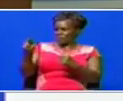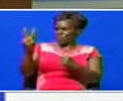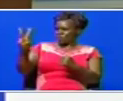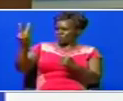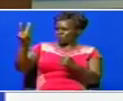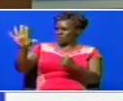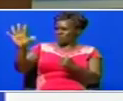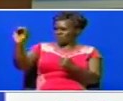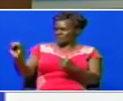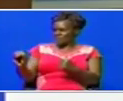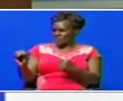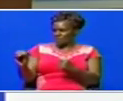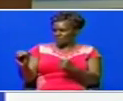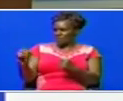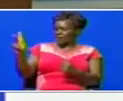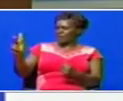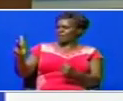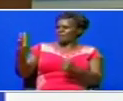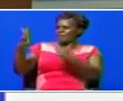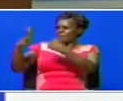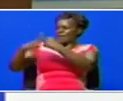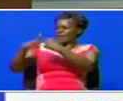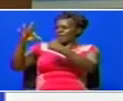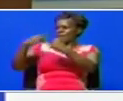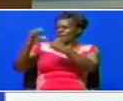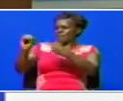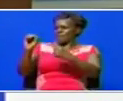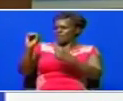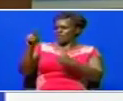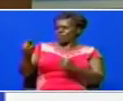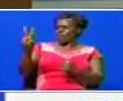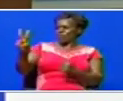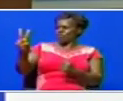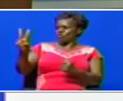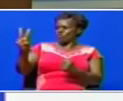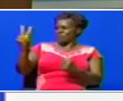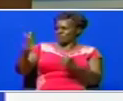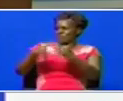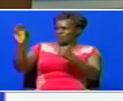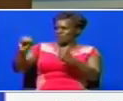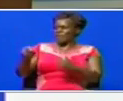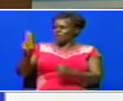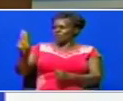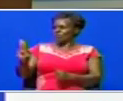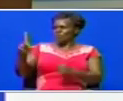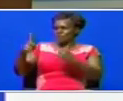0.25%. Japheth Kaluyu, 980, 0.27%. Uhuru Kenyatta,